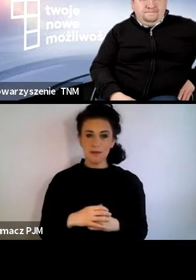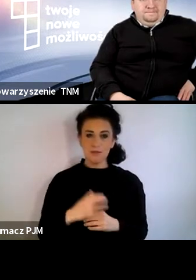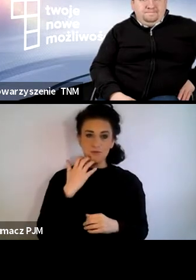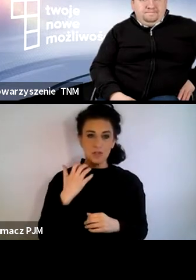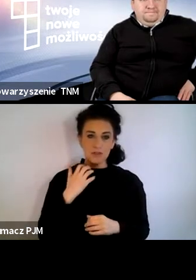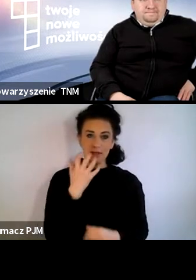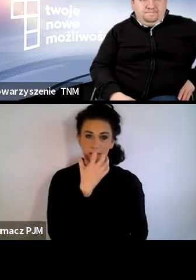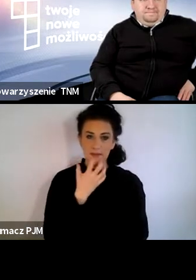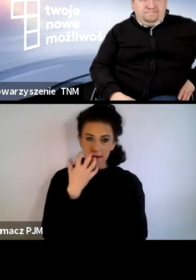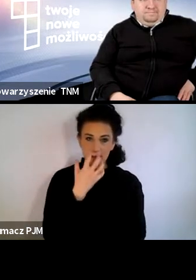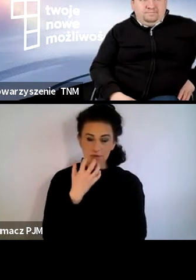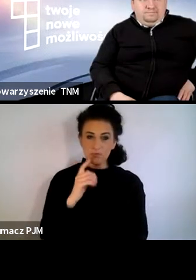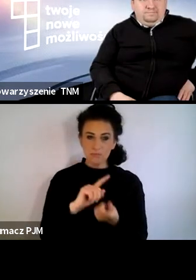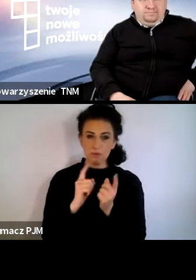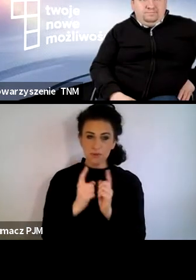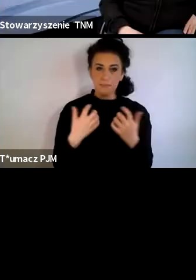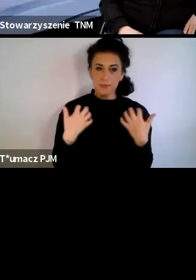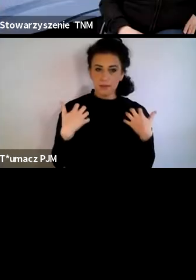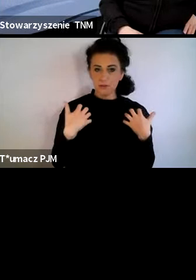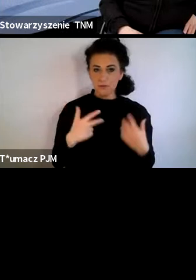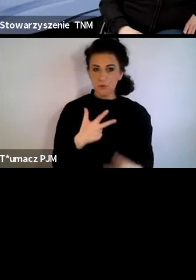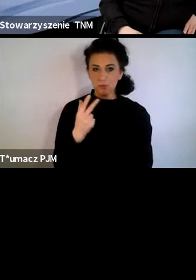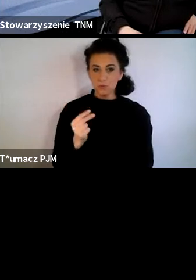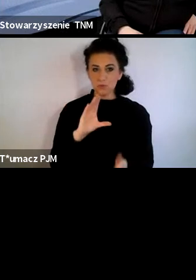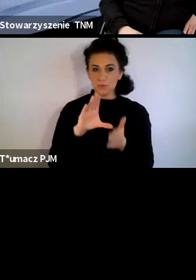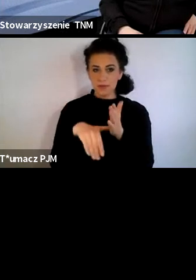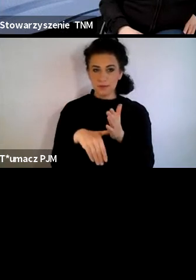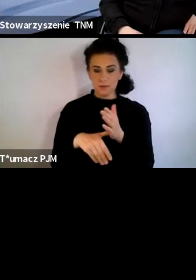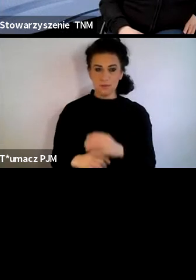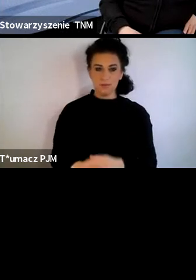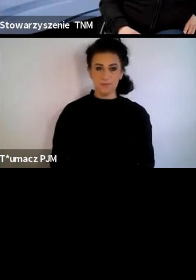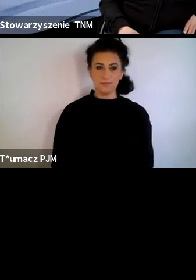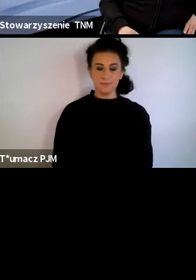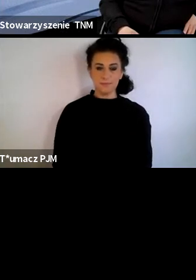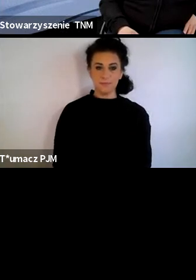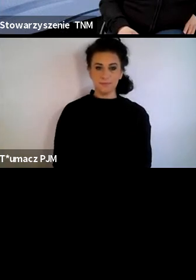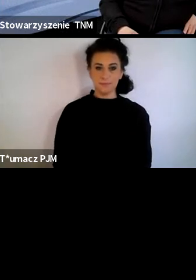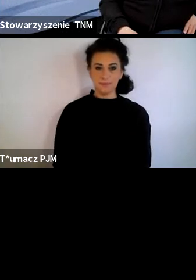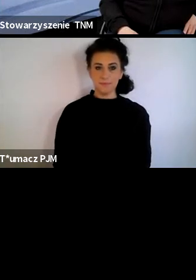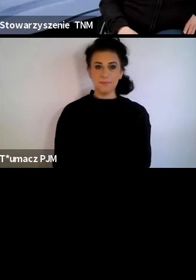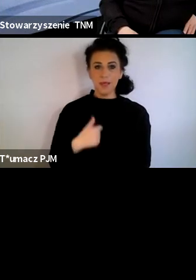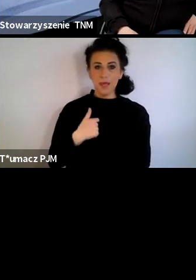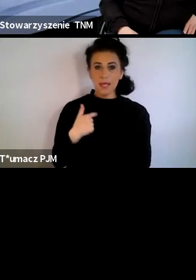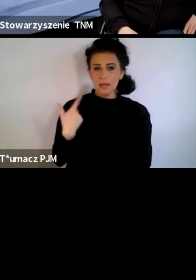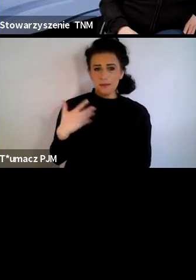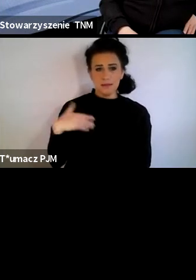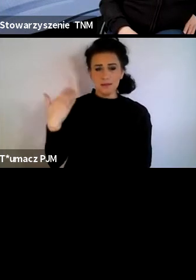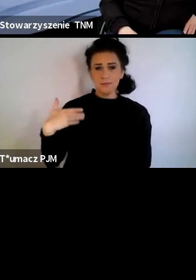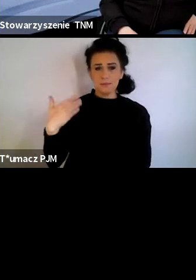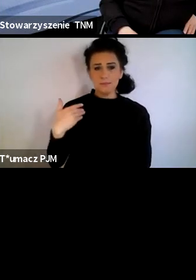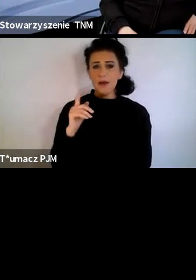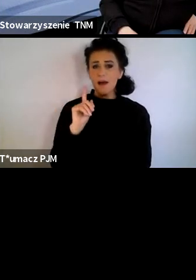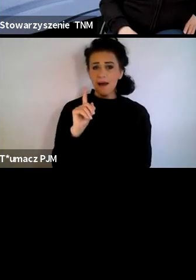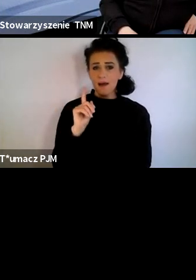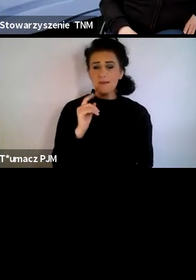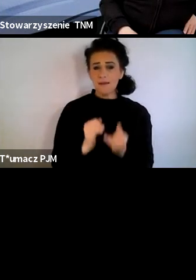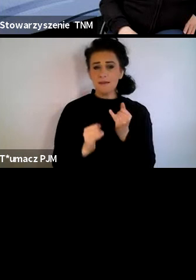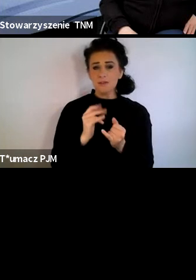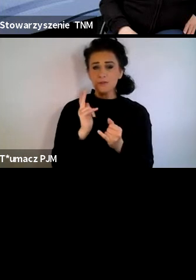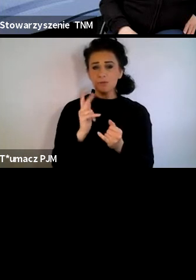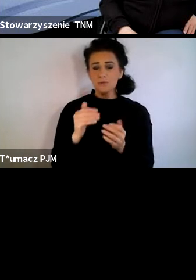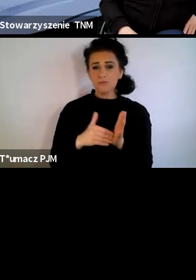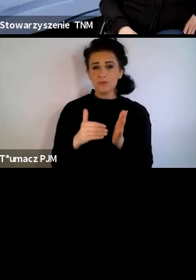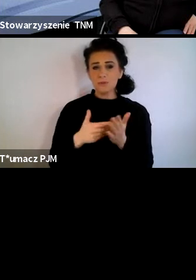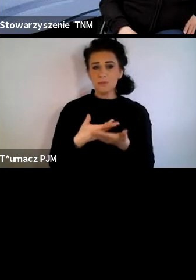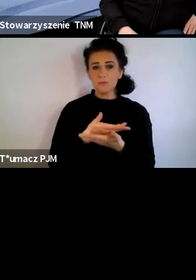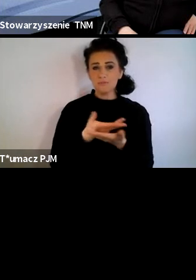wczesnym latem spotkamy się w Trójmieście. Ja nie pcham się absolutnie na prelegenta, ale gdyby był potrzebny ktoś do rozdawania materiałów, to